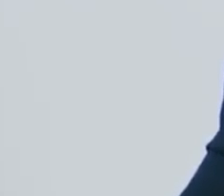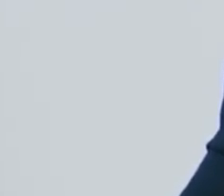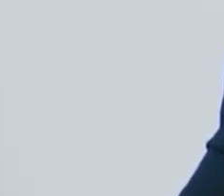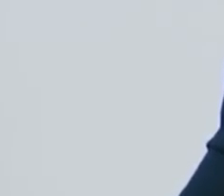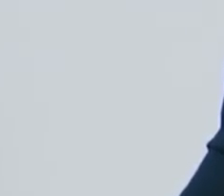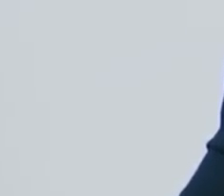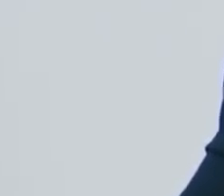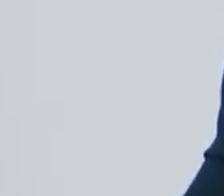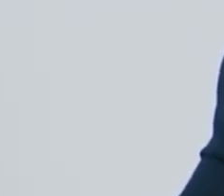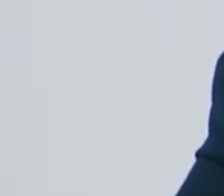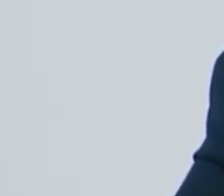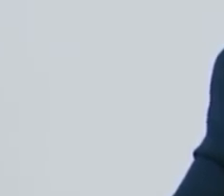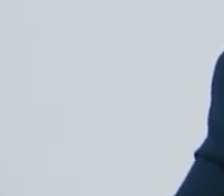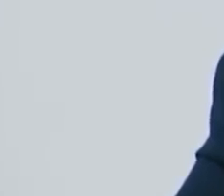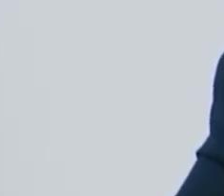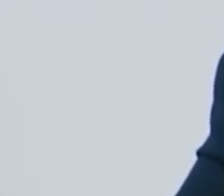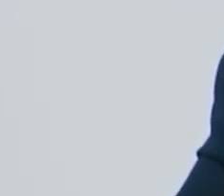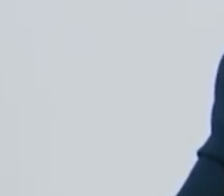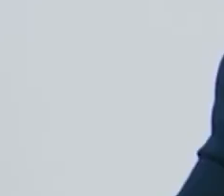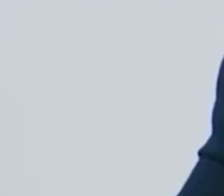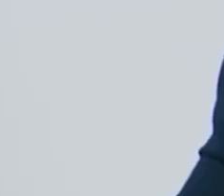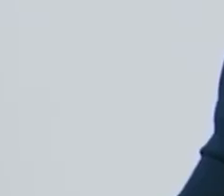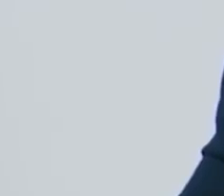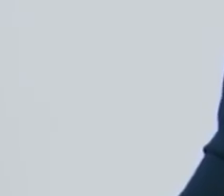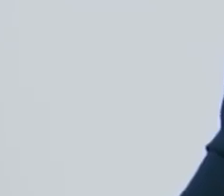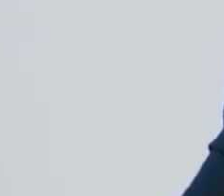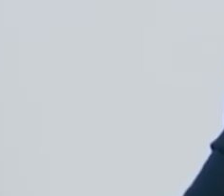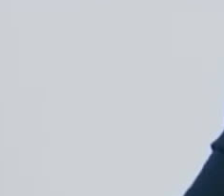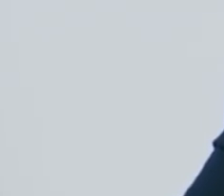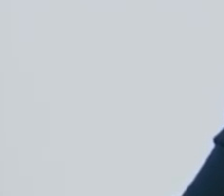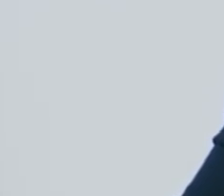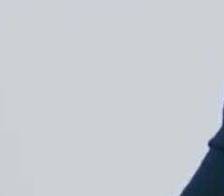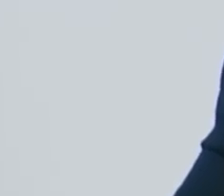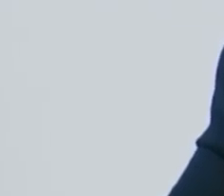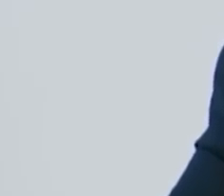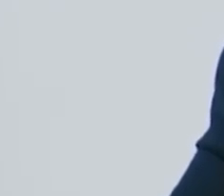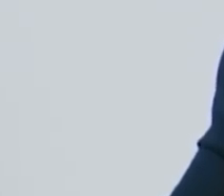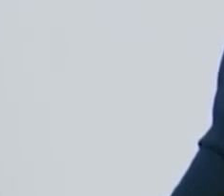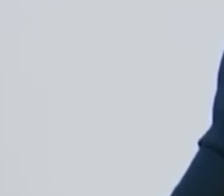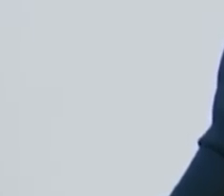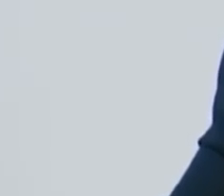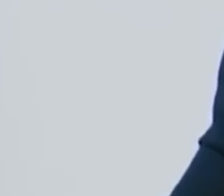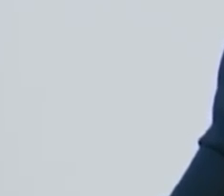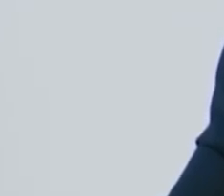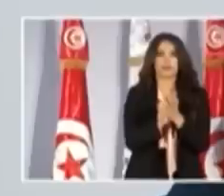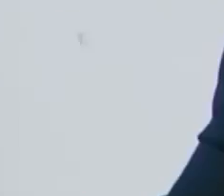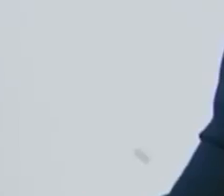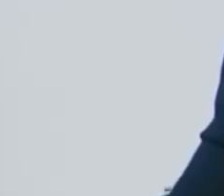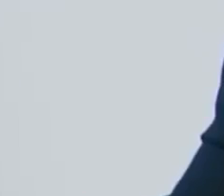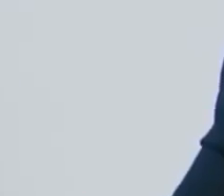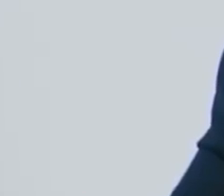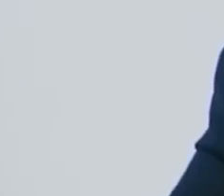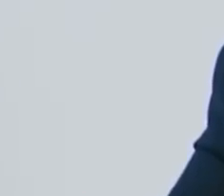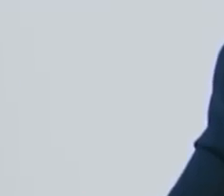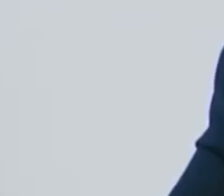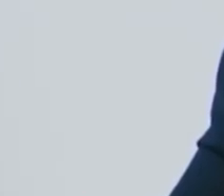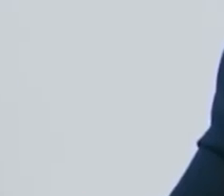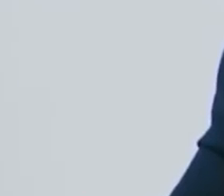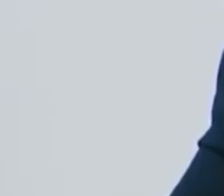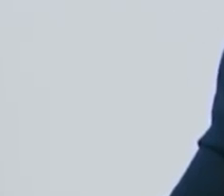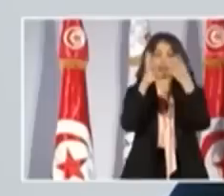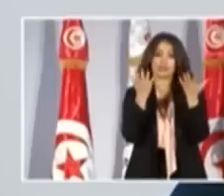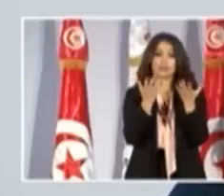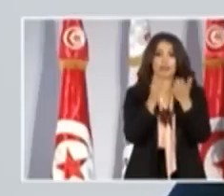العليا المستقله للانتخابات في المركز العالمي وبتكون في علاقه